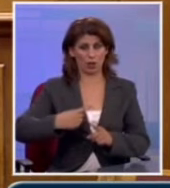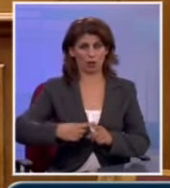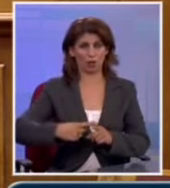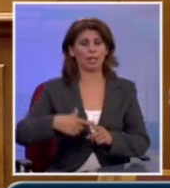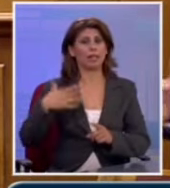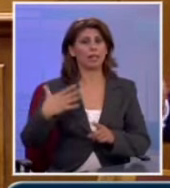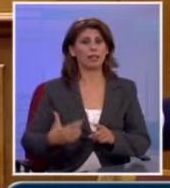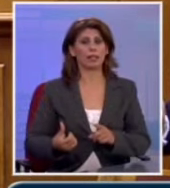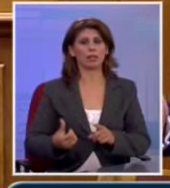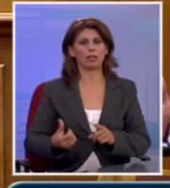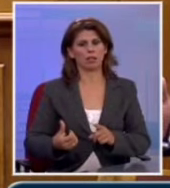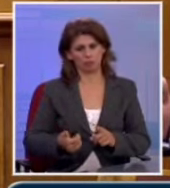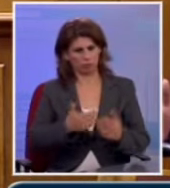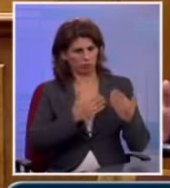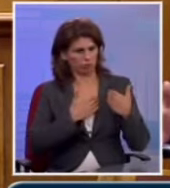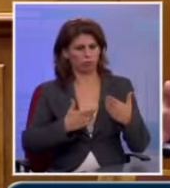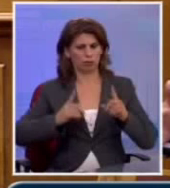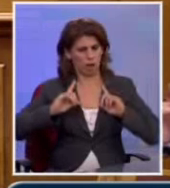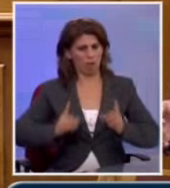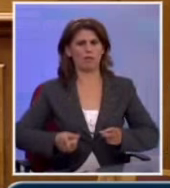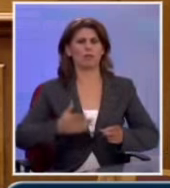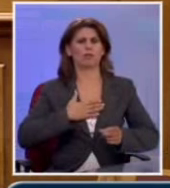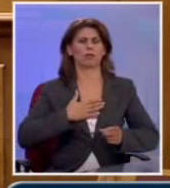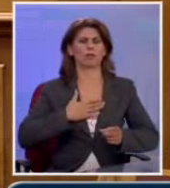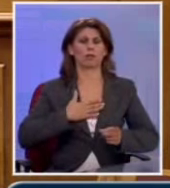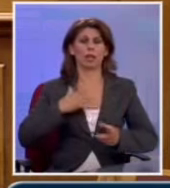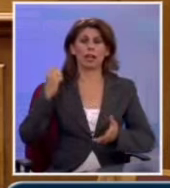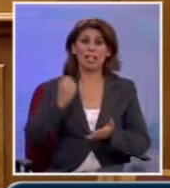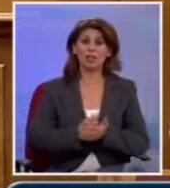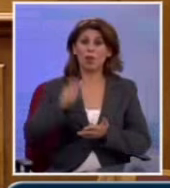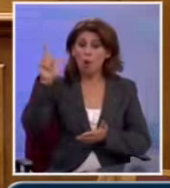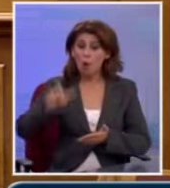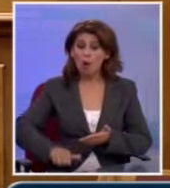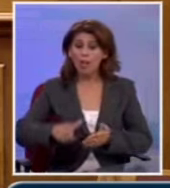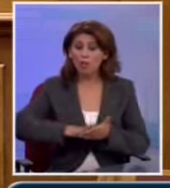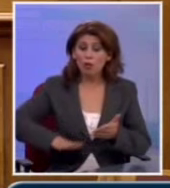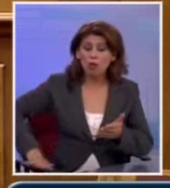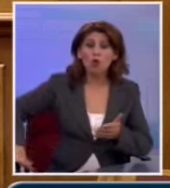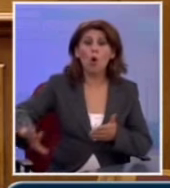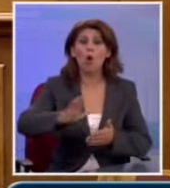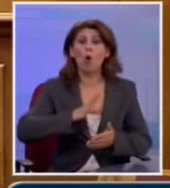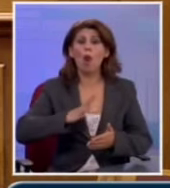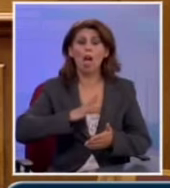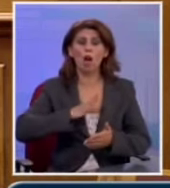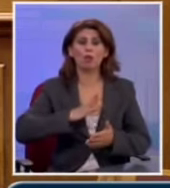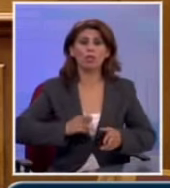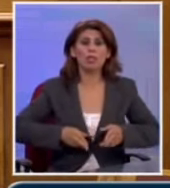να είναι κύριος των αποφάσεών του, να σφραγίσει ο ίδιος την πορεία της χώρας.